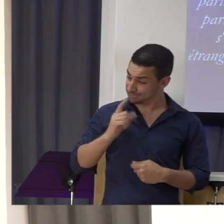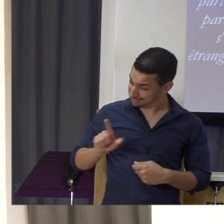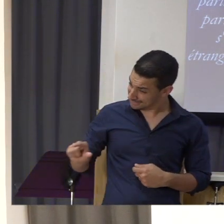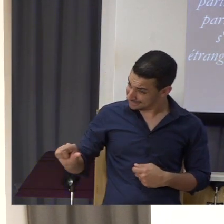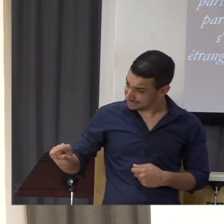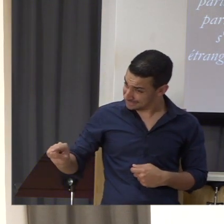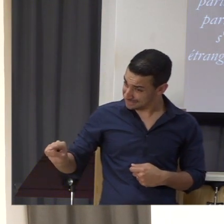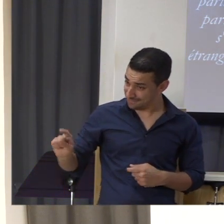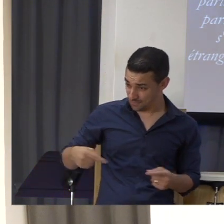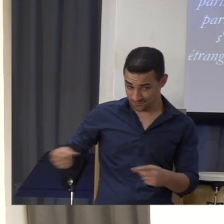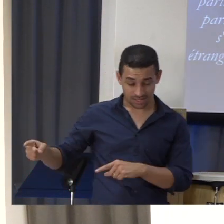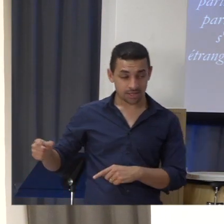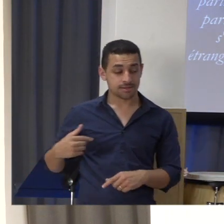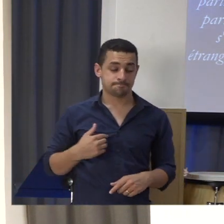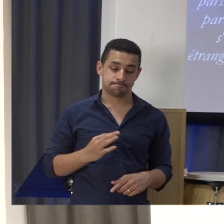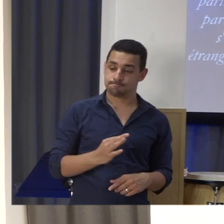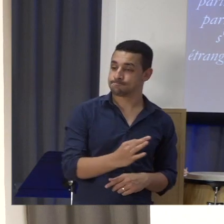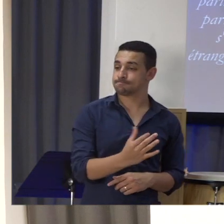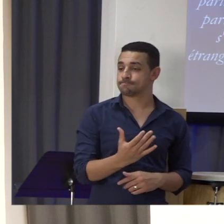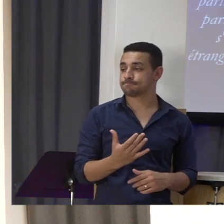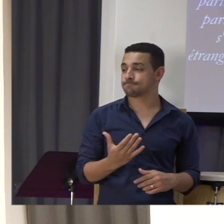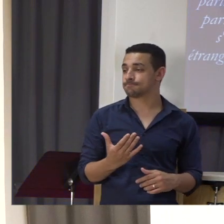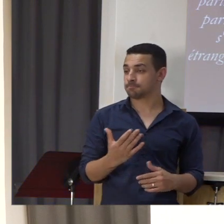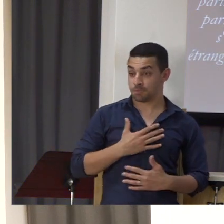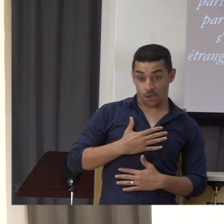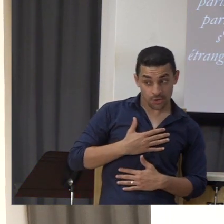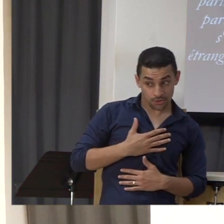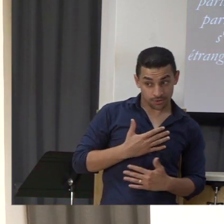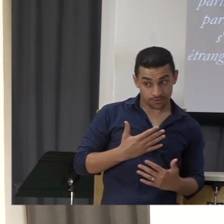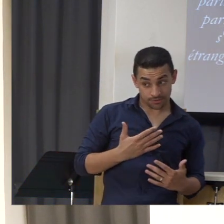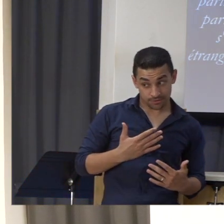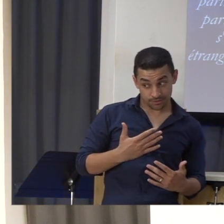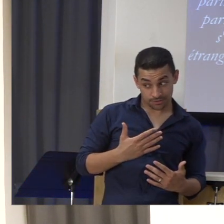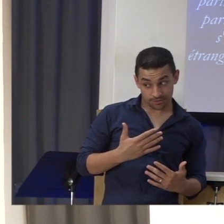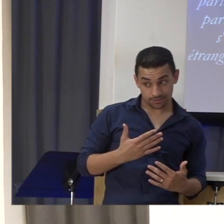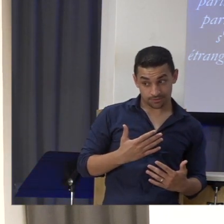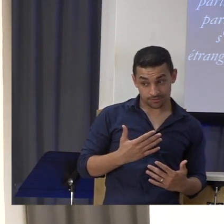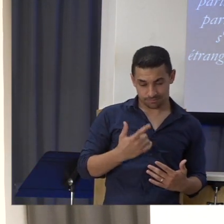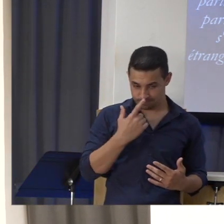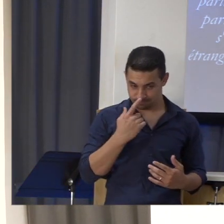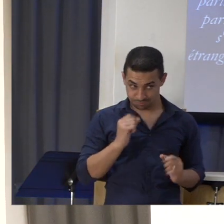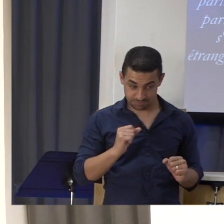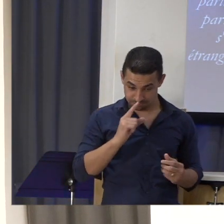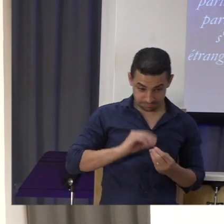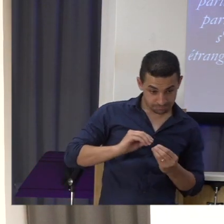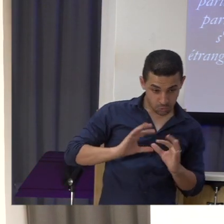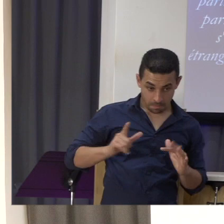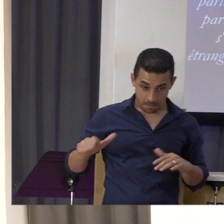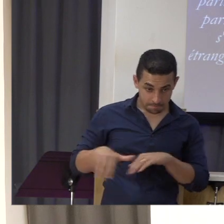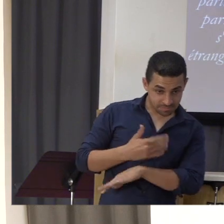justement, c'est là que tu dois être. Tu as peur. Tu te poses des questions sur comment ça va se